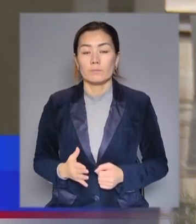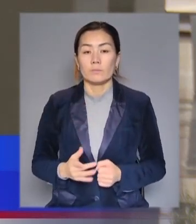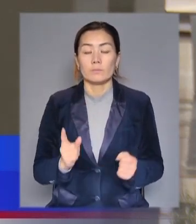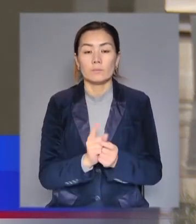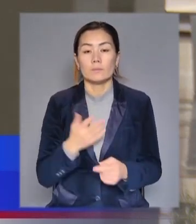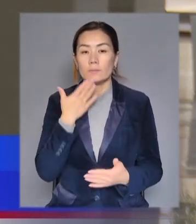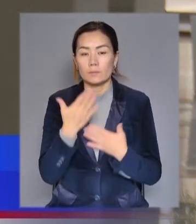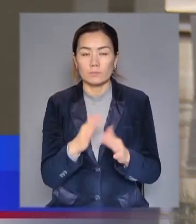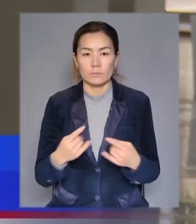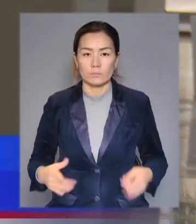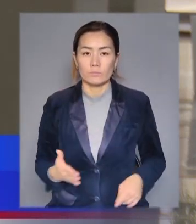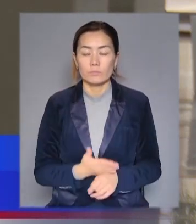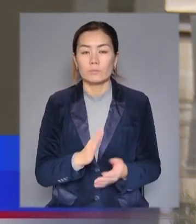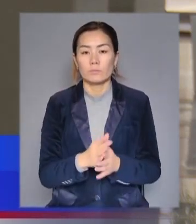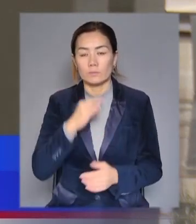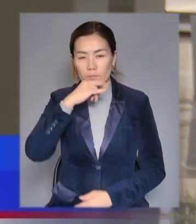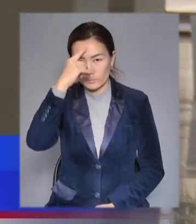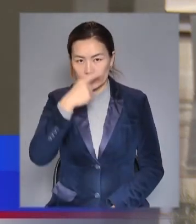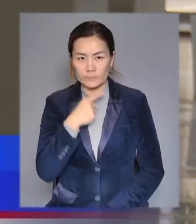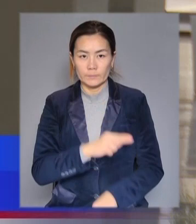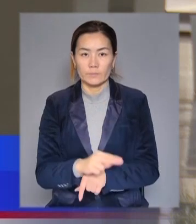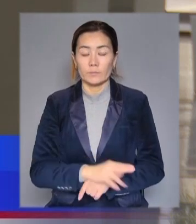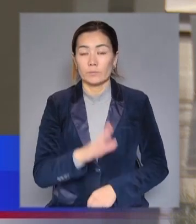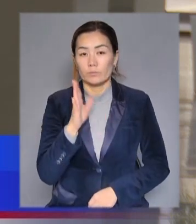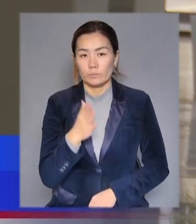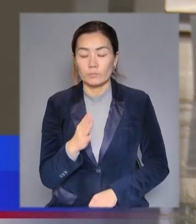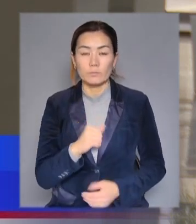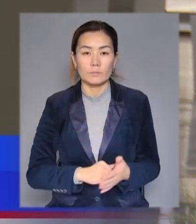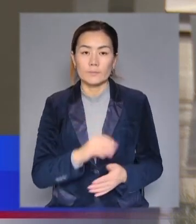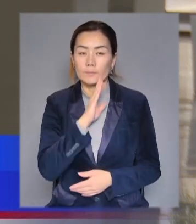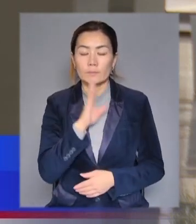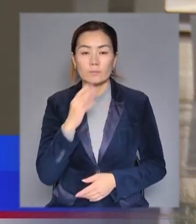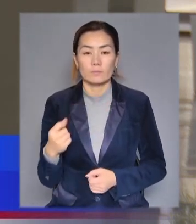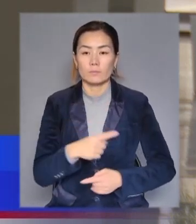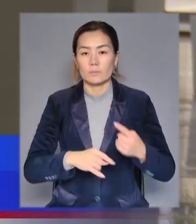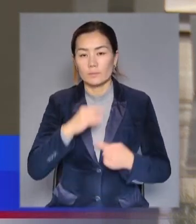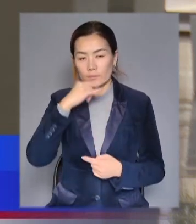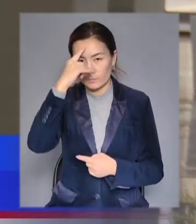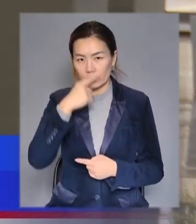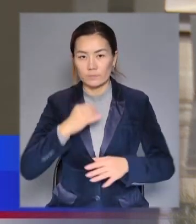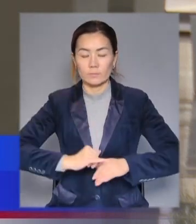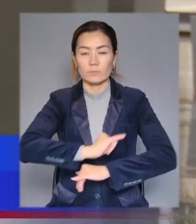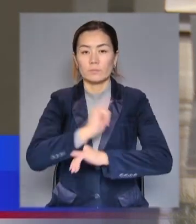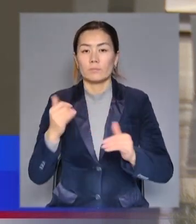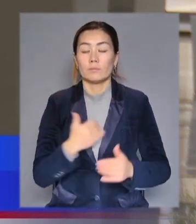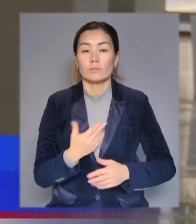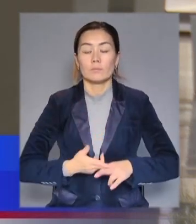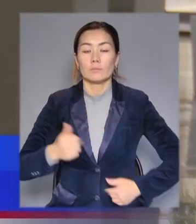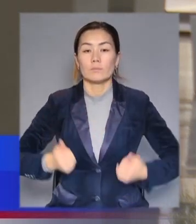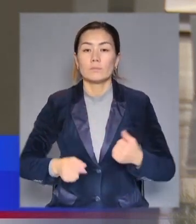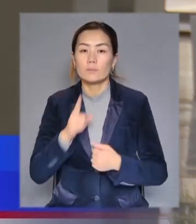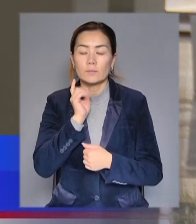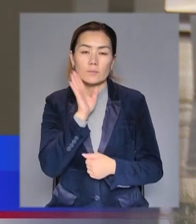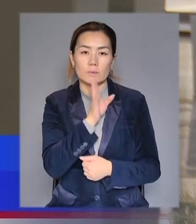стретчинг, кітап оқу бар. Кітаптар тек қазақ тілінде оқытылатын болады. Себебі қыздар арасында қазақ тілін дамытқымыз келеді. Бұл байқау